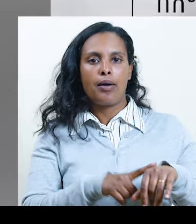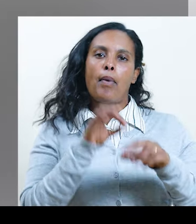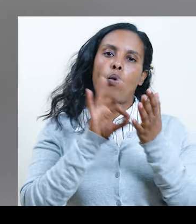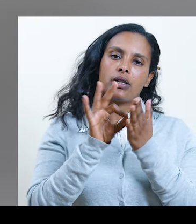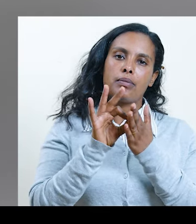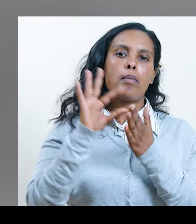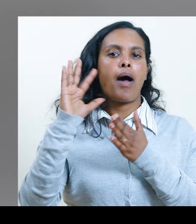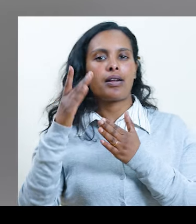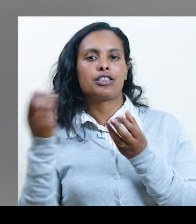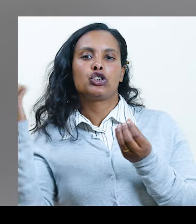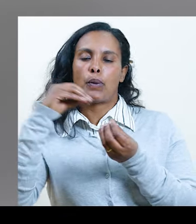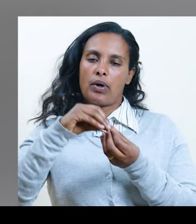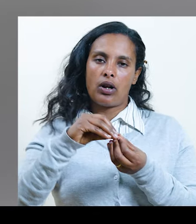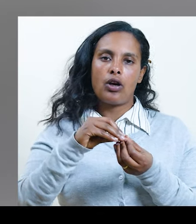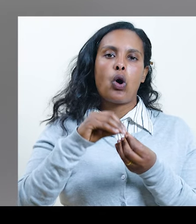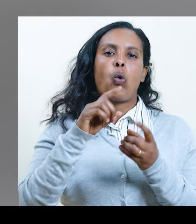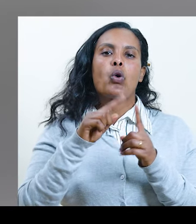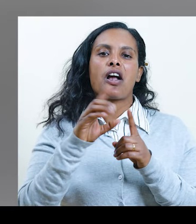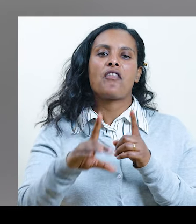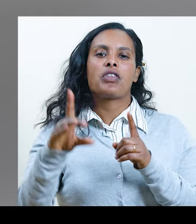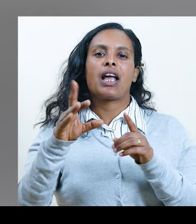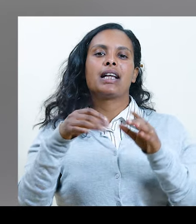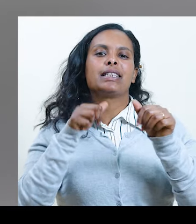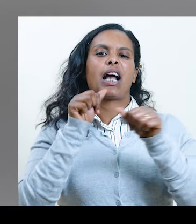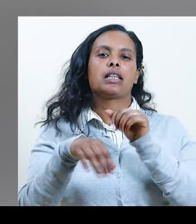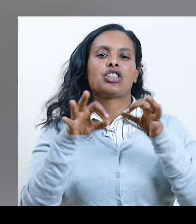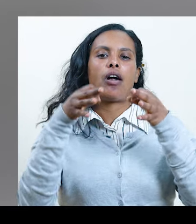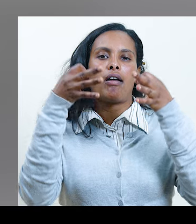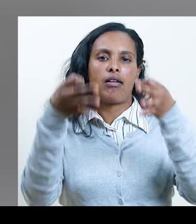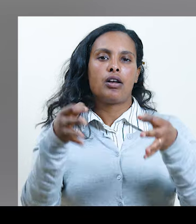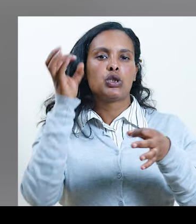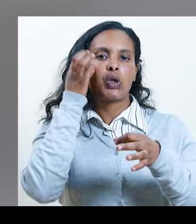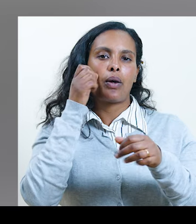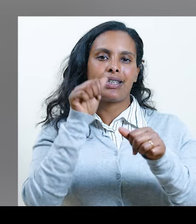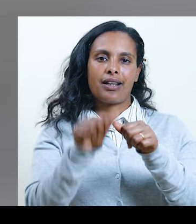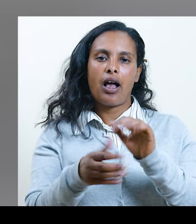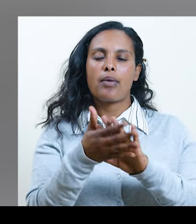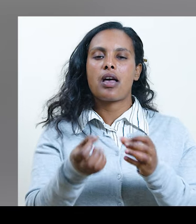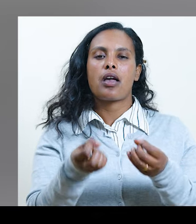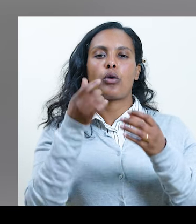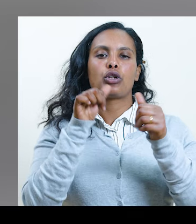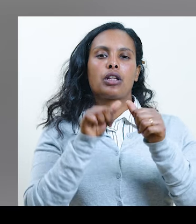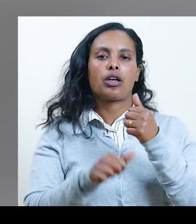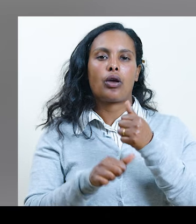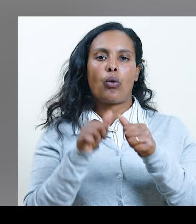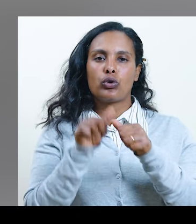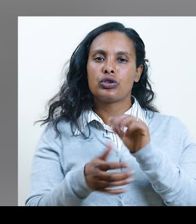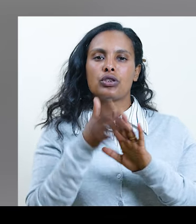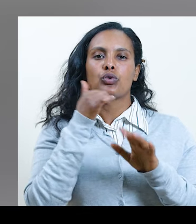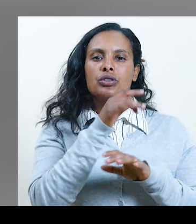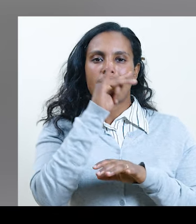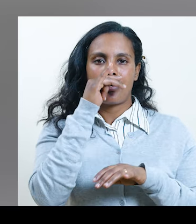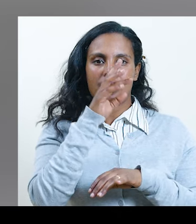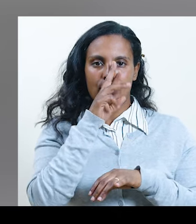ጊዜ በቁጥርም በአይነትም ይጨምራል፣ ወደ ከፍተኛ ጥቃት ይሸጋገራል። በጾታዊ ጥቃት አብዛኞቹ ተጠቂዎች